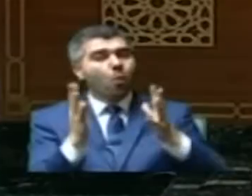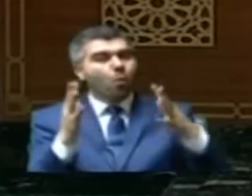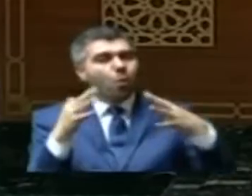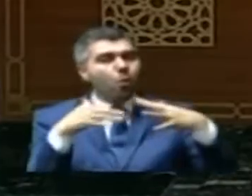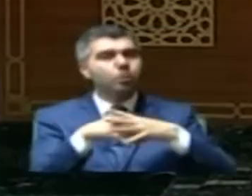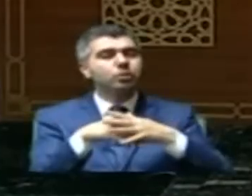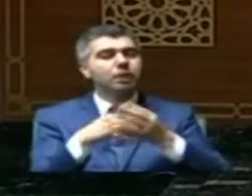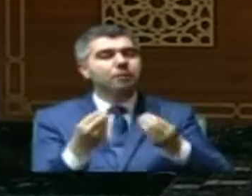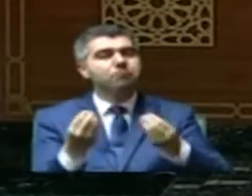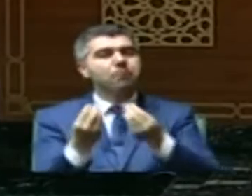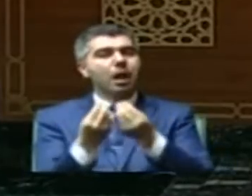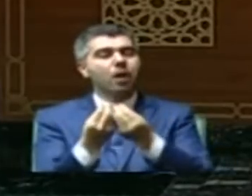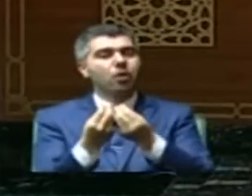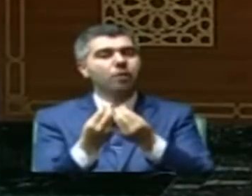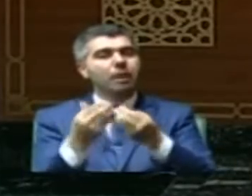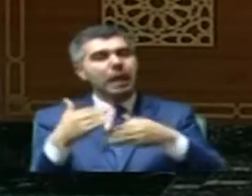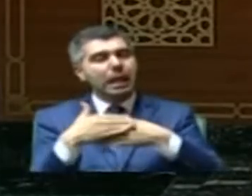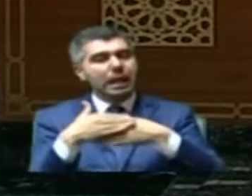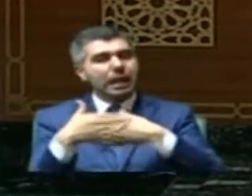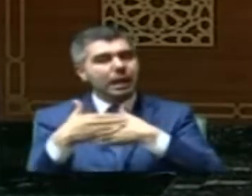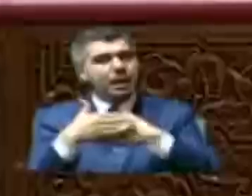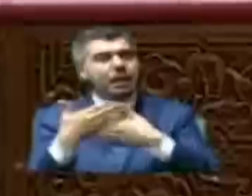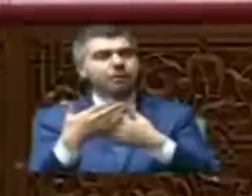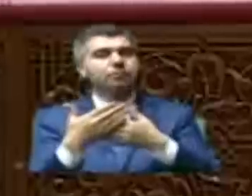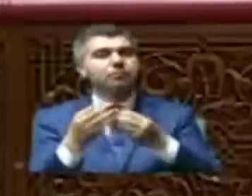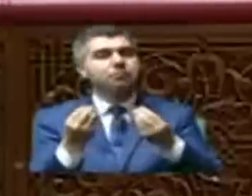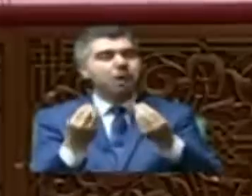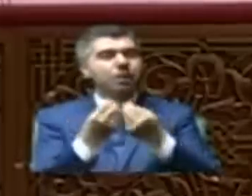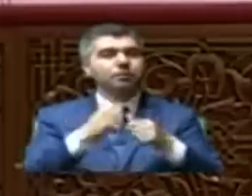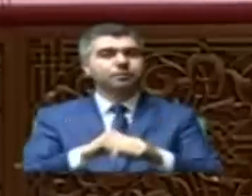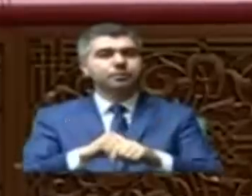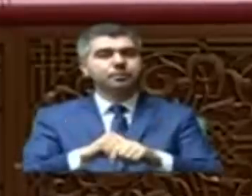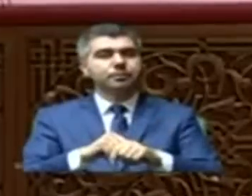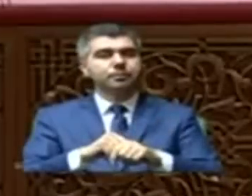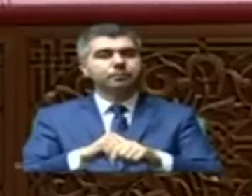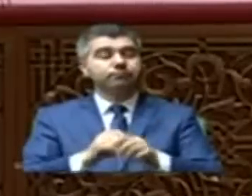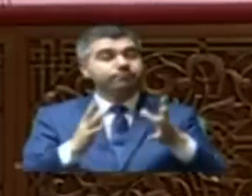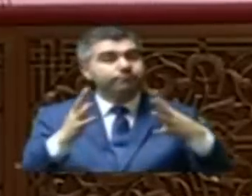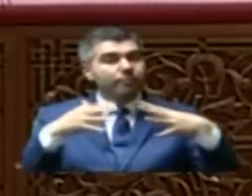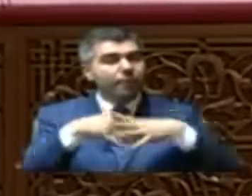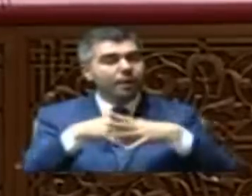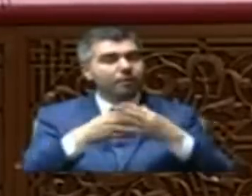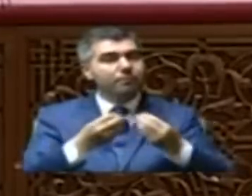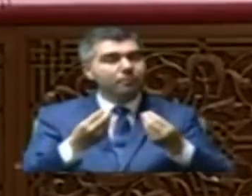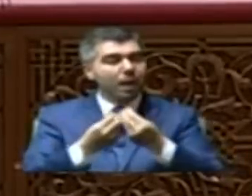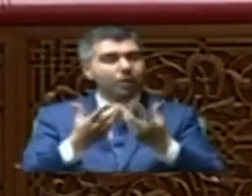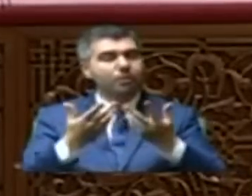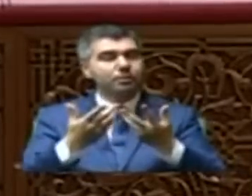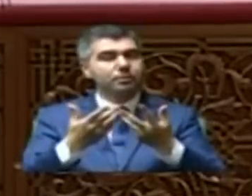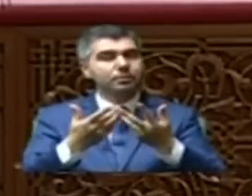تشارك معها قطاعات اخرى قريبه في وضع الاستراتيجيه ولكن الالقائيه هي